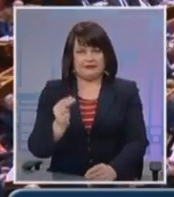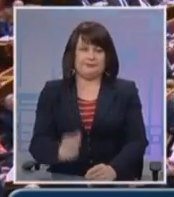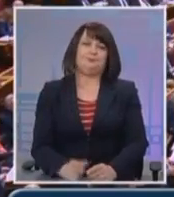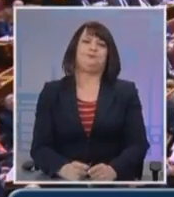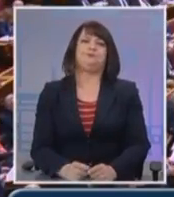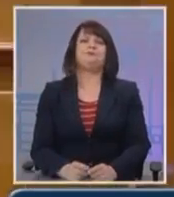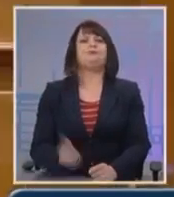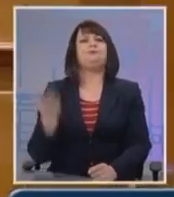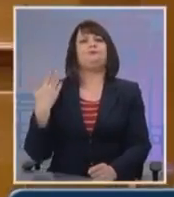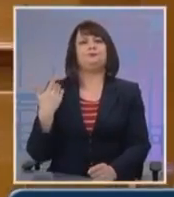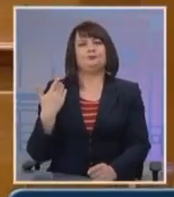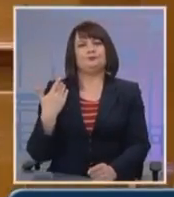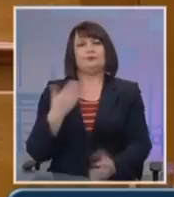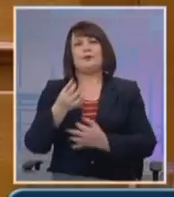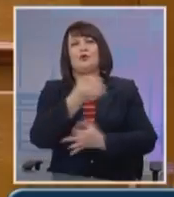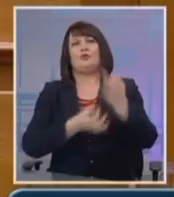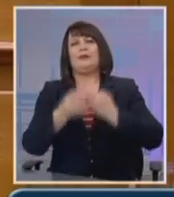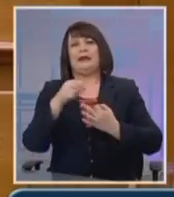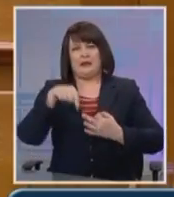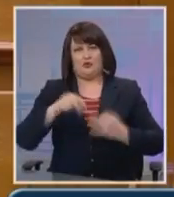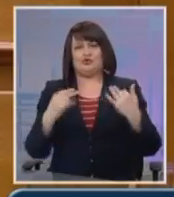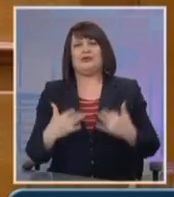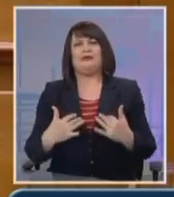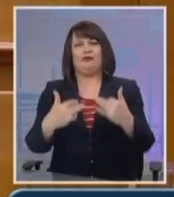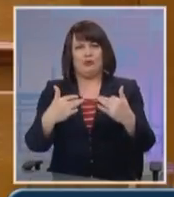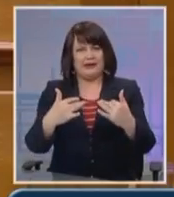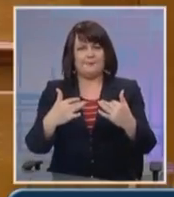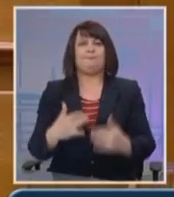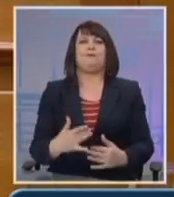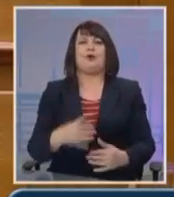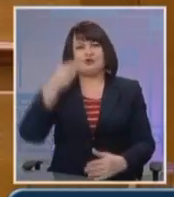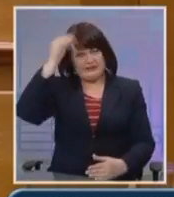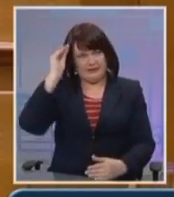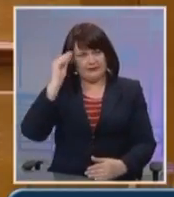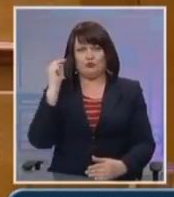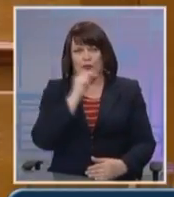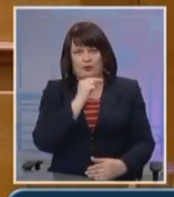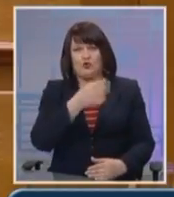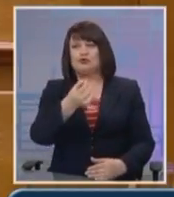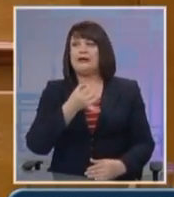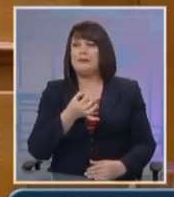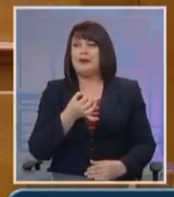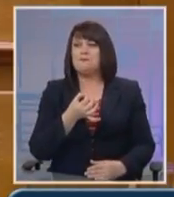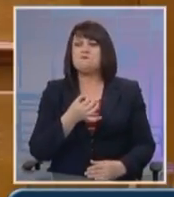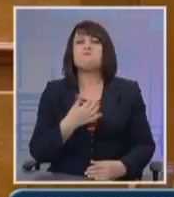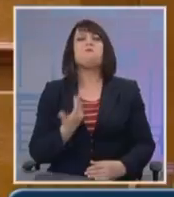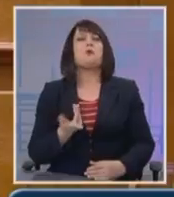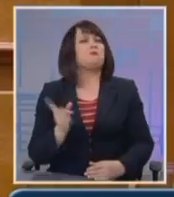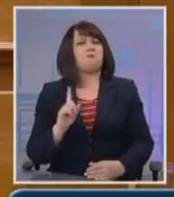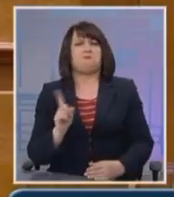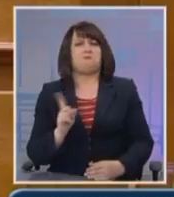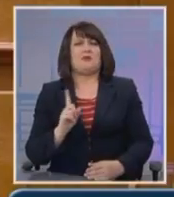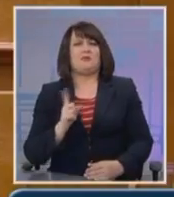Στην προηγούμενη του ομιλία στη Βουλή, ο κύριος Τσίπρας μας είπε ότι δεν πρέπει να